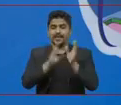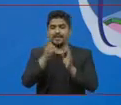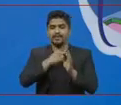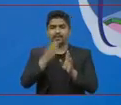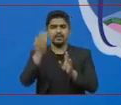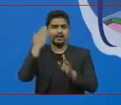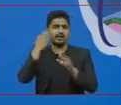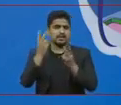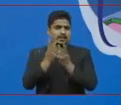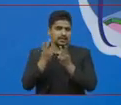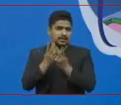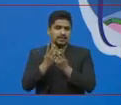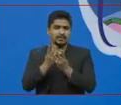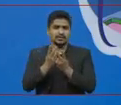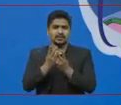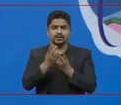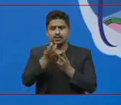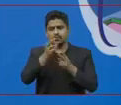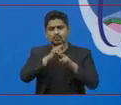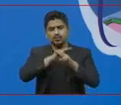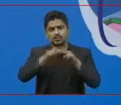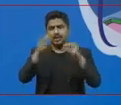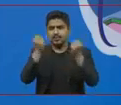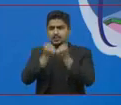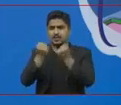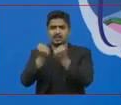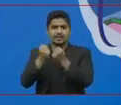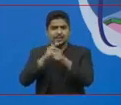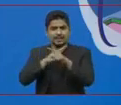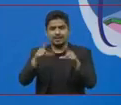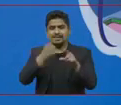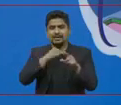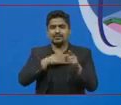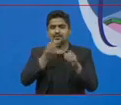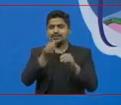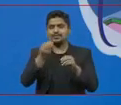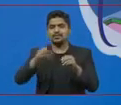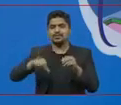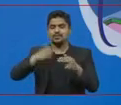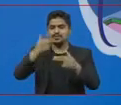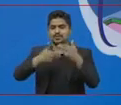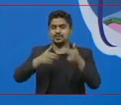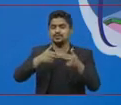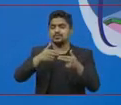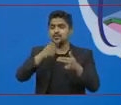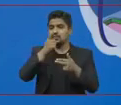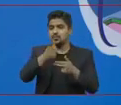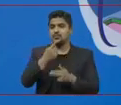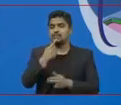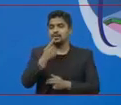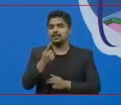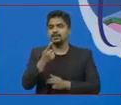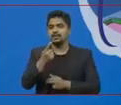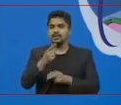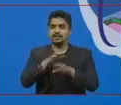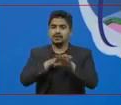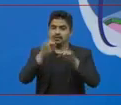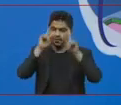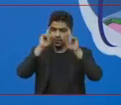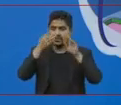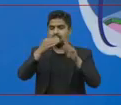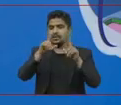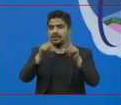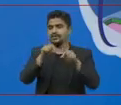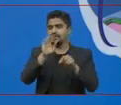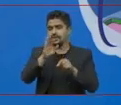विगतको जस्तै पुरा बन्दाबन्दी नगरिकन नै हाम्रो सामान्य जनजीवन चलाउने हो भने हामीहरू एकदमै सचेत